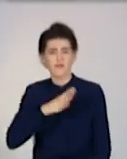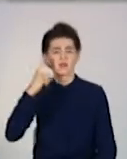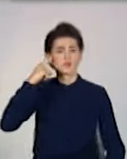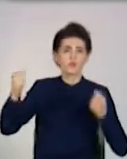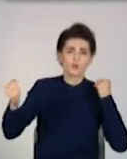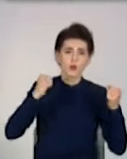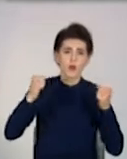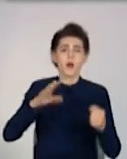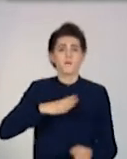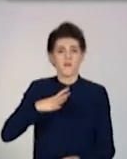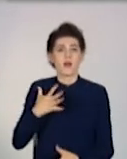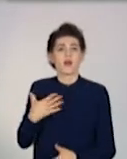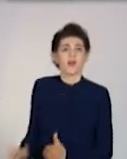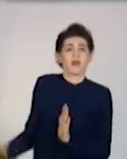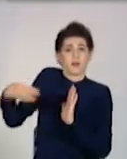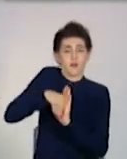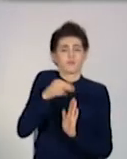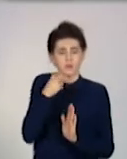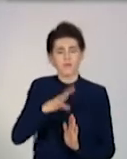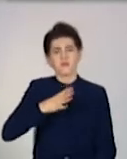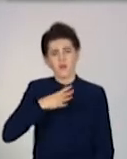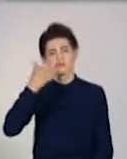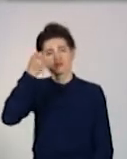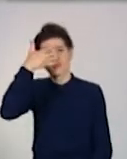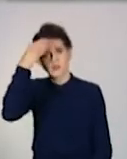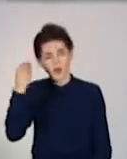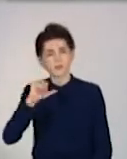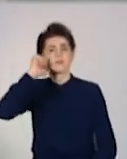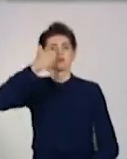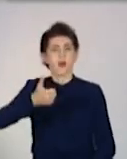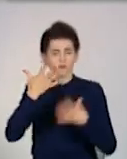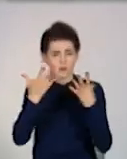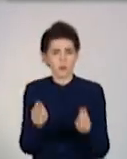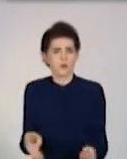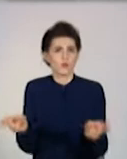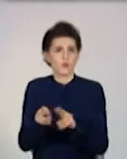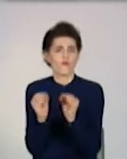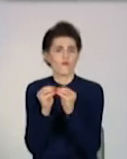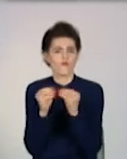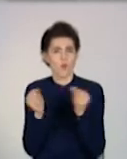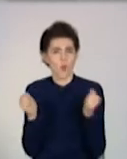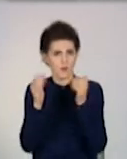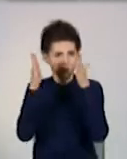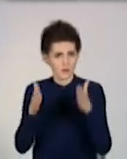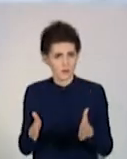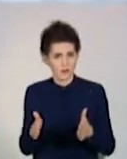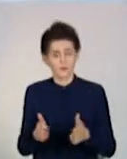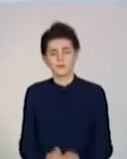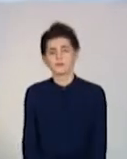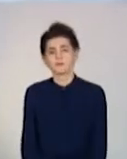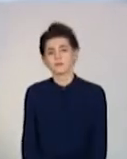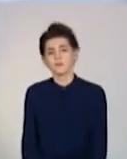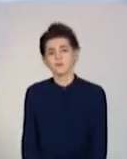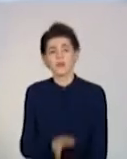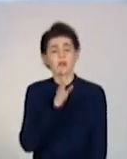взяв і все одно забув поїсти. І так і залишилося на наступний день в холодильнику, так вона чекає своєї черги.